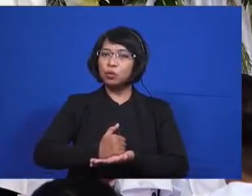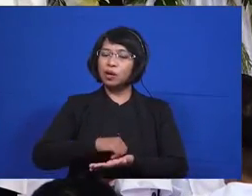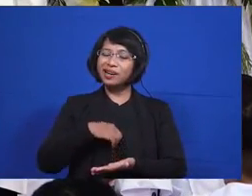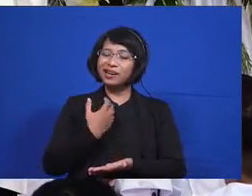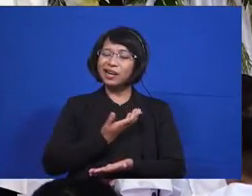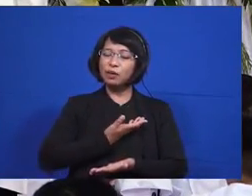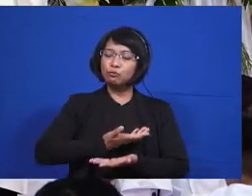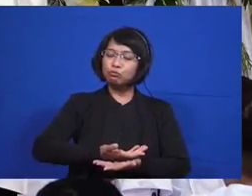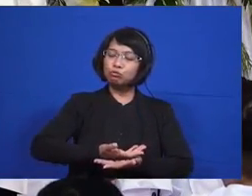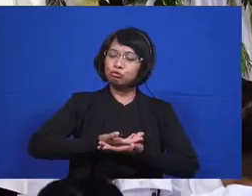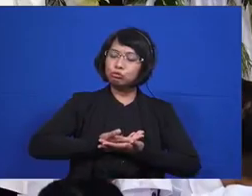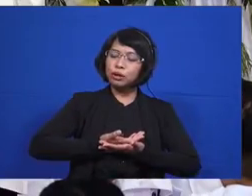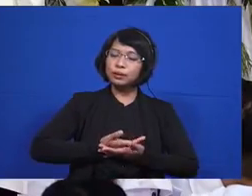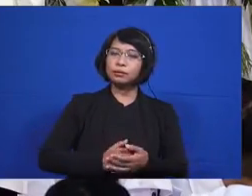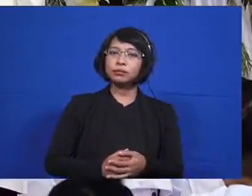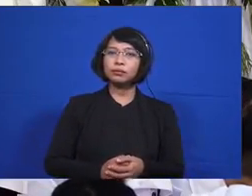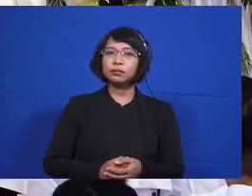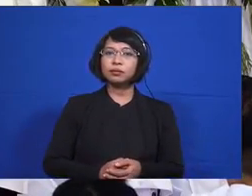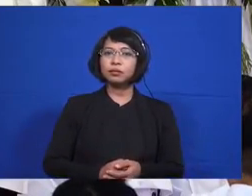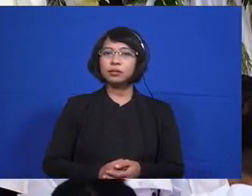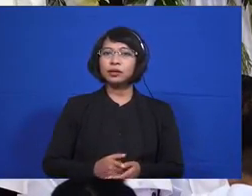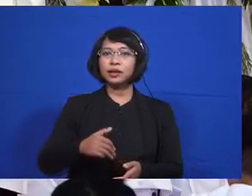Kami mohon ya Bapa yang Maha Kuasa,